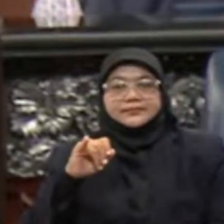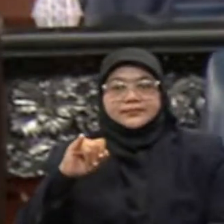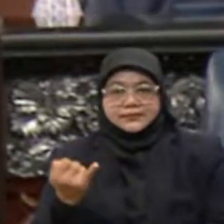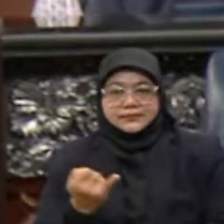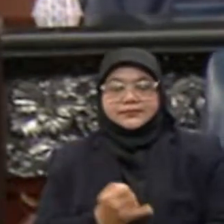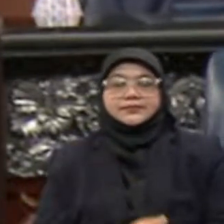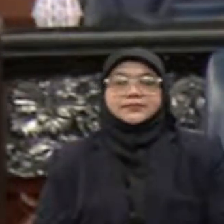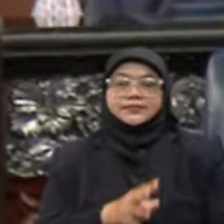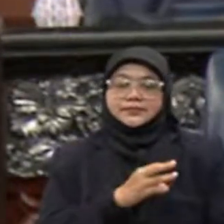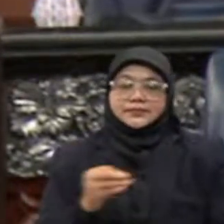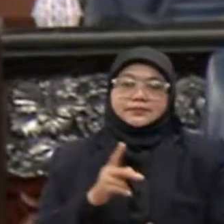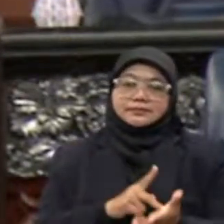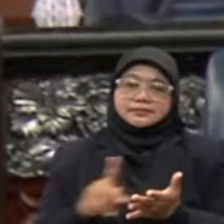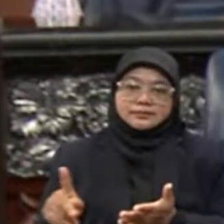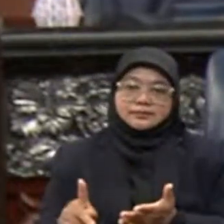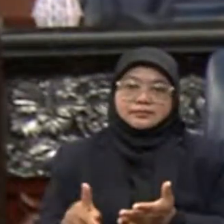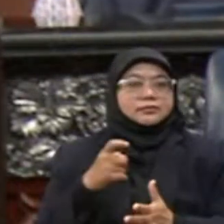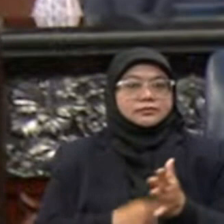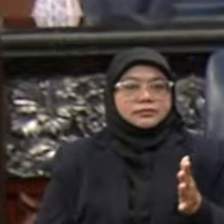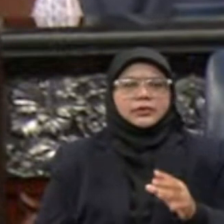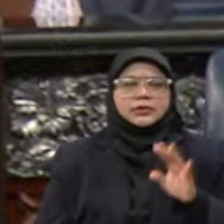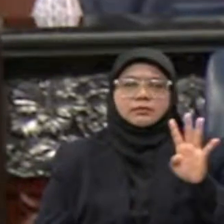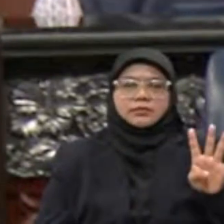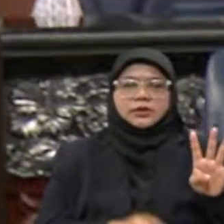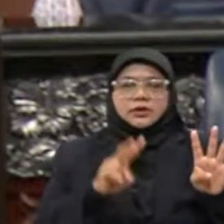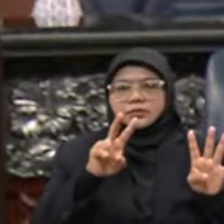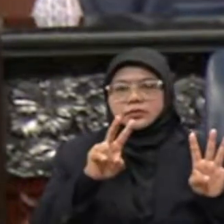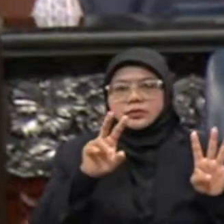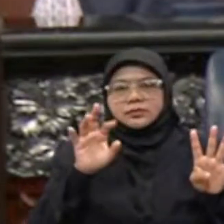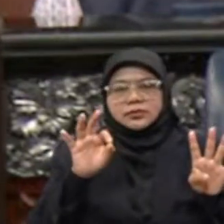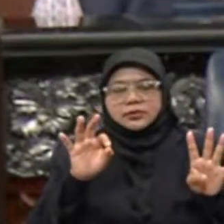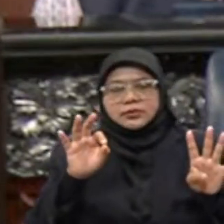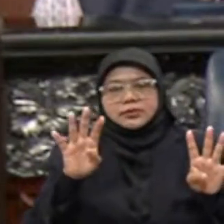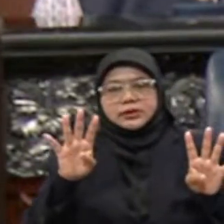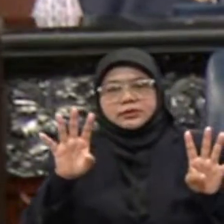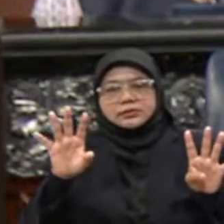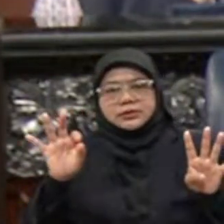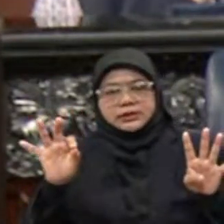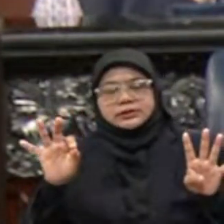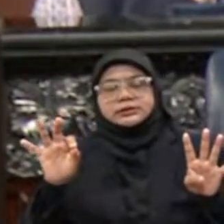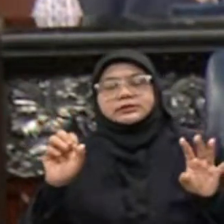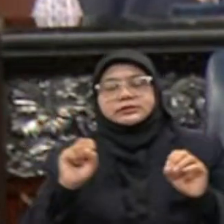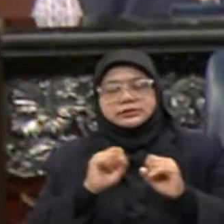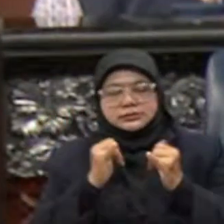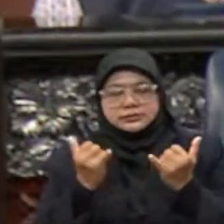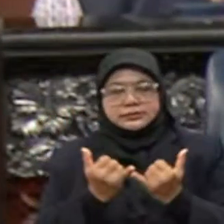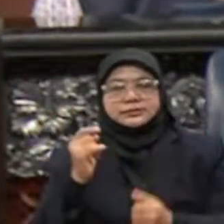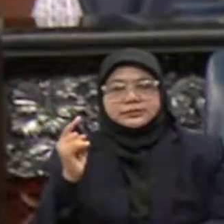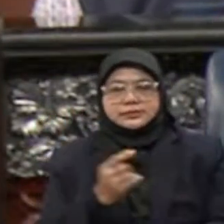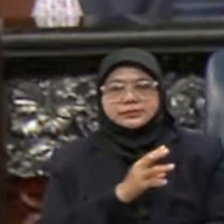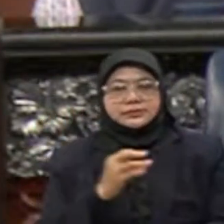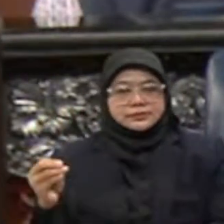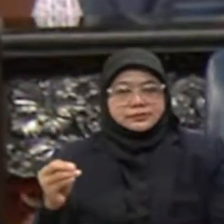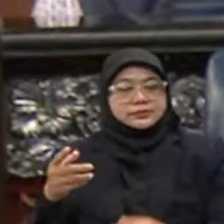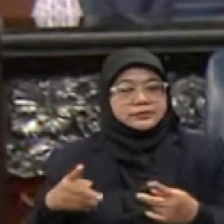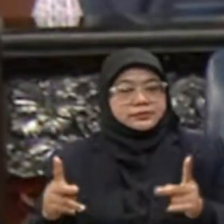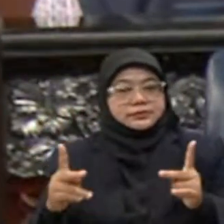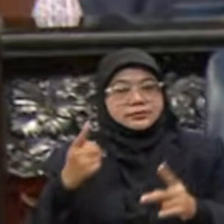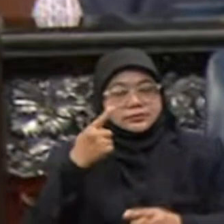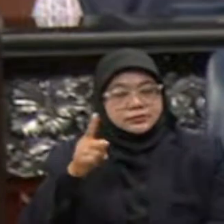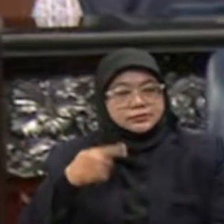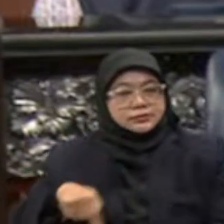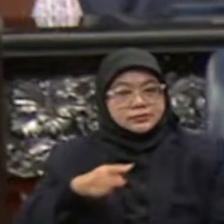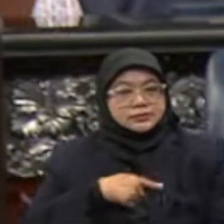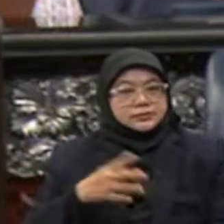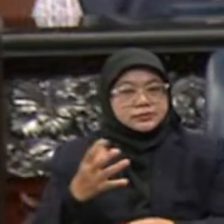yang membayar Cukai 4.20.000 jadi ini ada ruang untuk kita